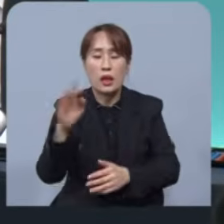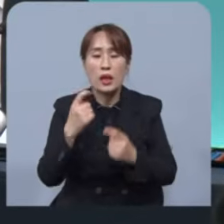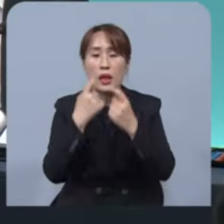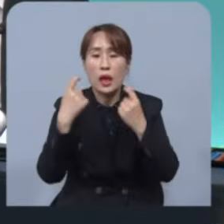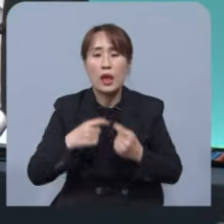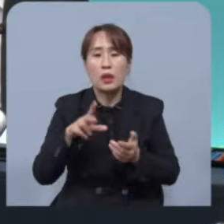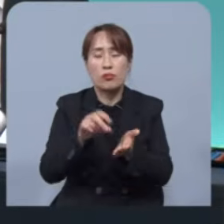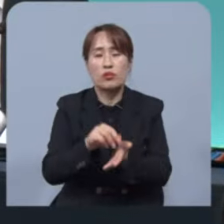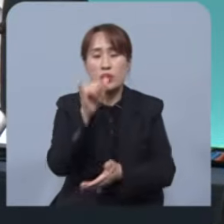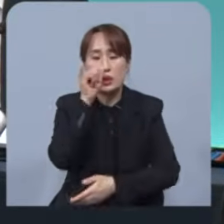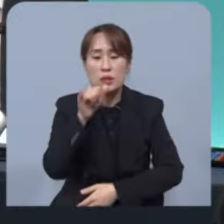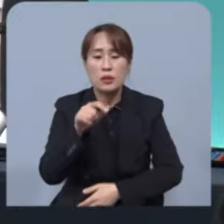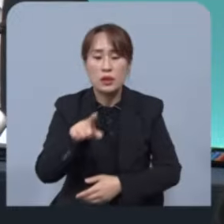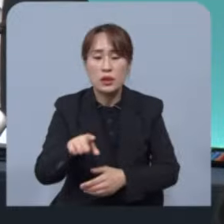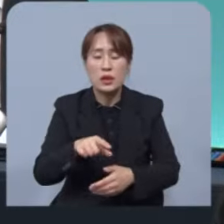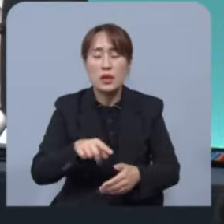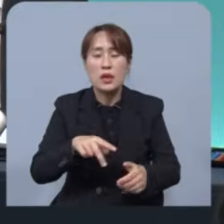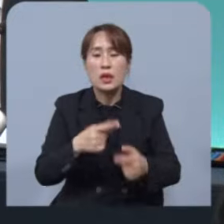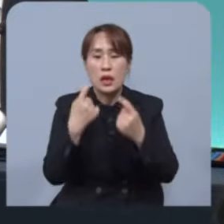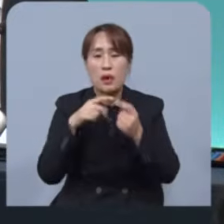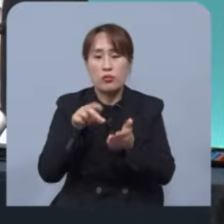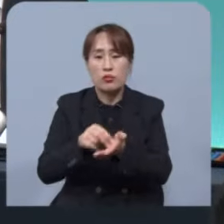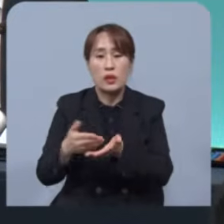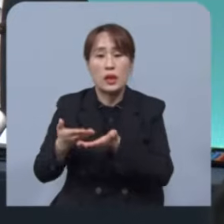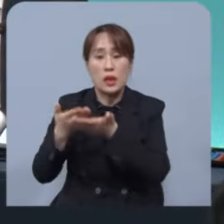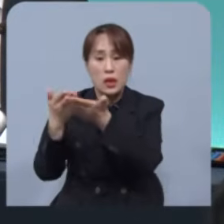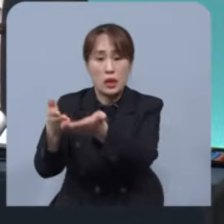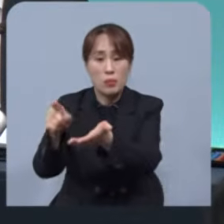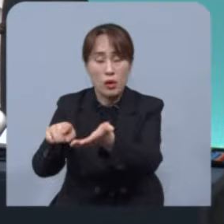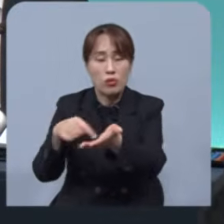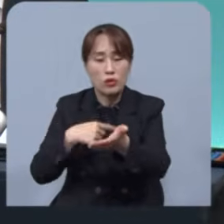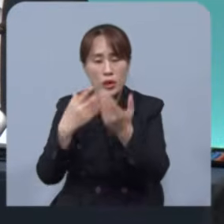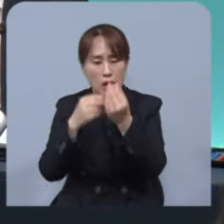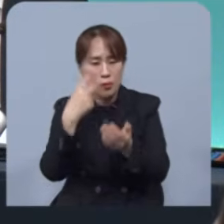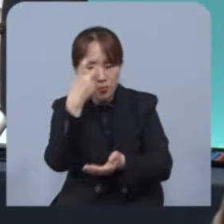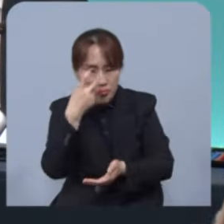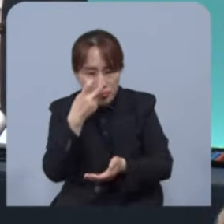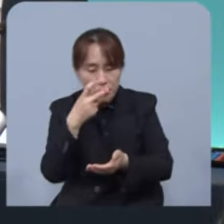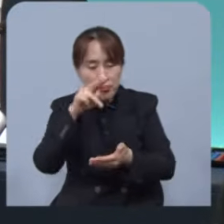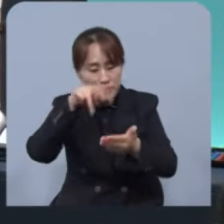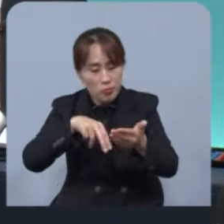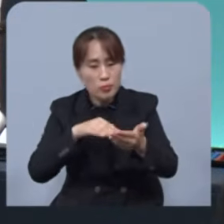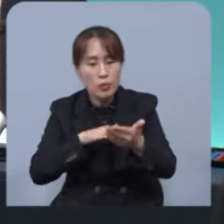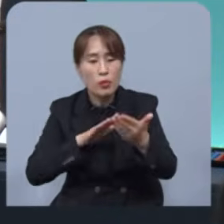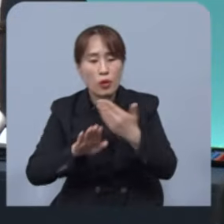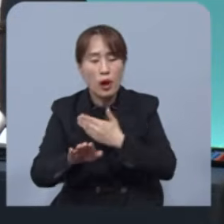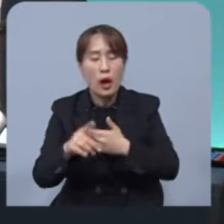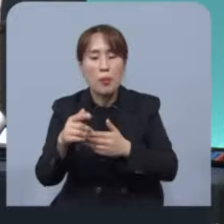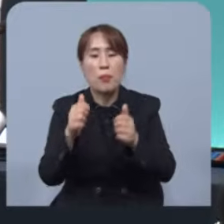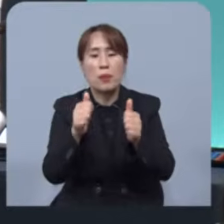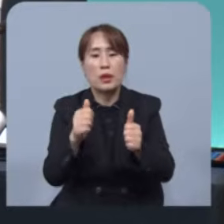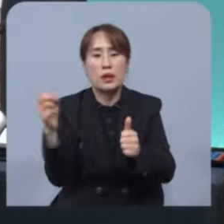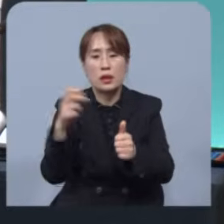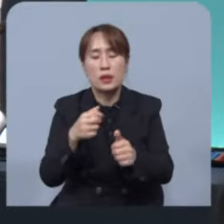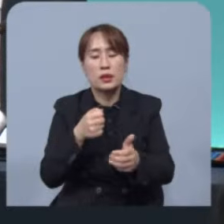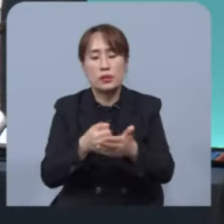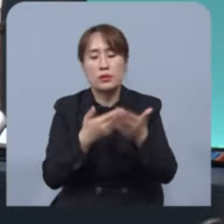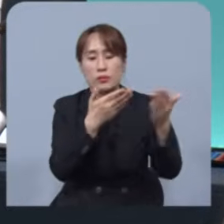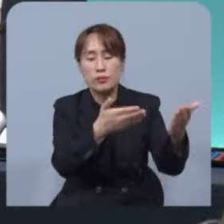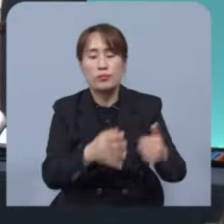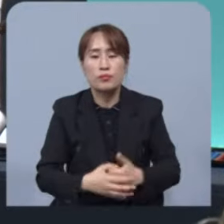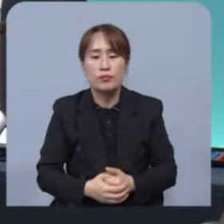개인의 문제에 가까워서 그 자료를 내면 저희가 쭉 내용을 검토를 해가지고 판단을 다시 하도록